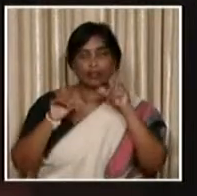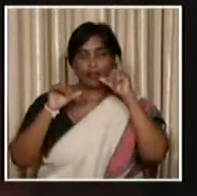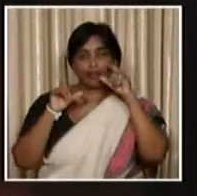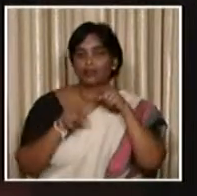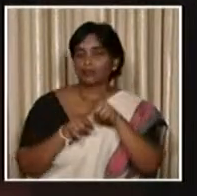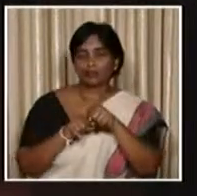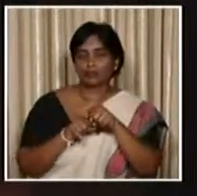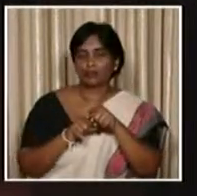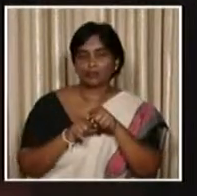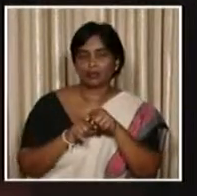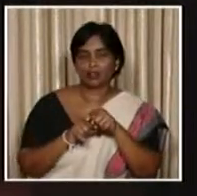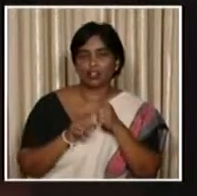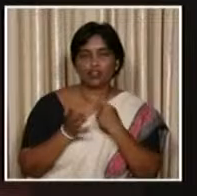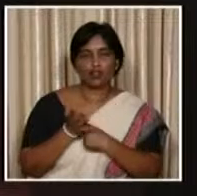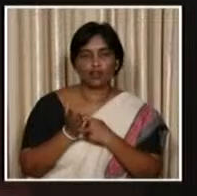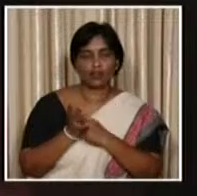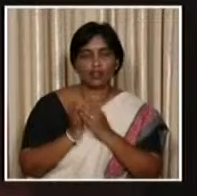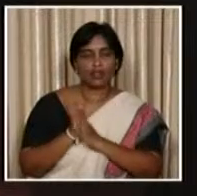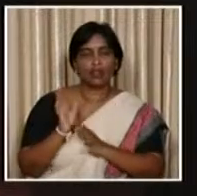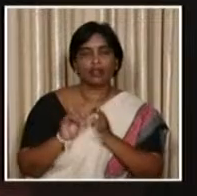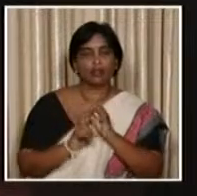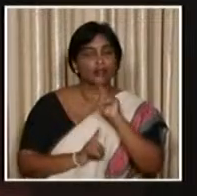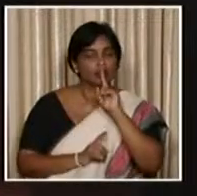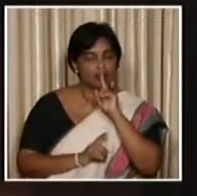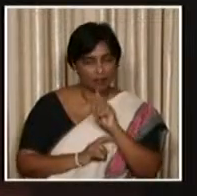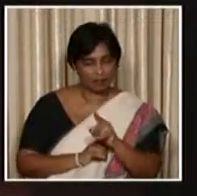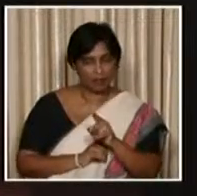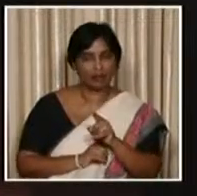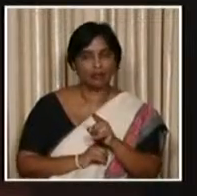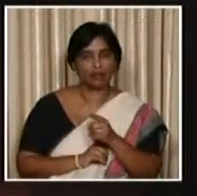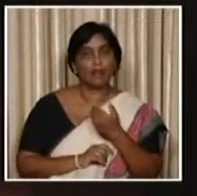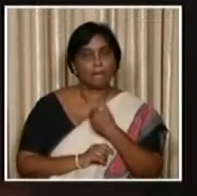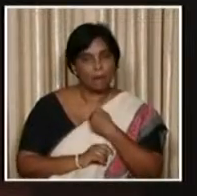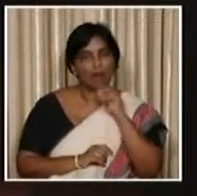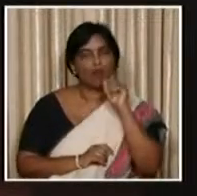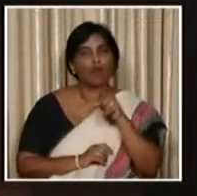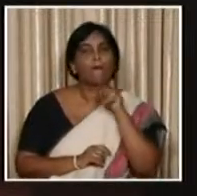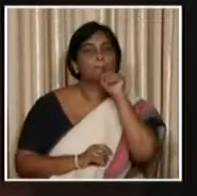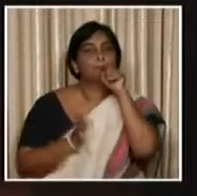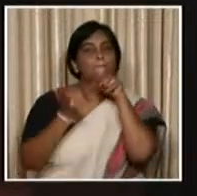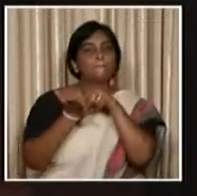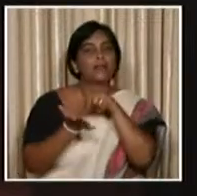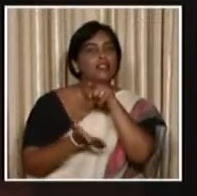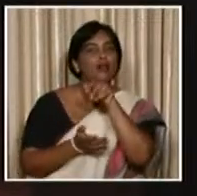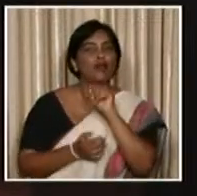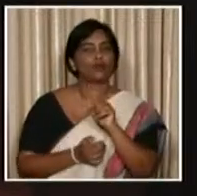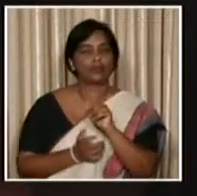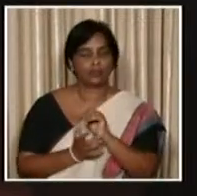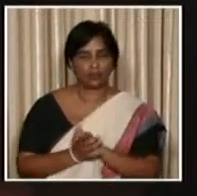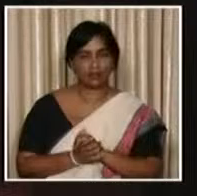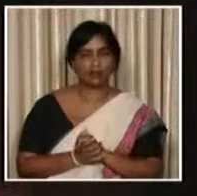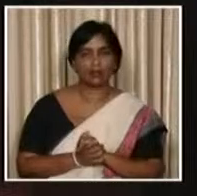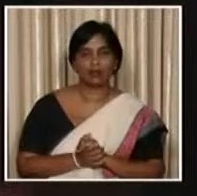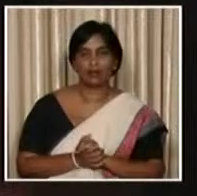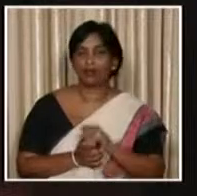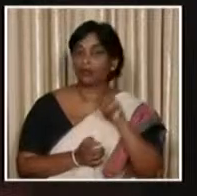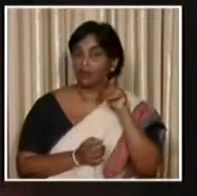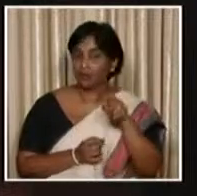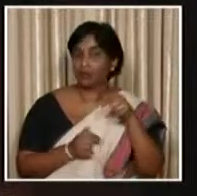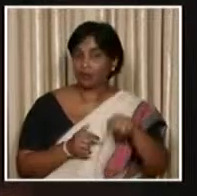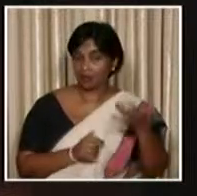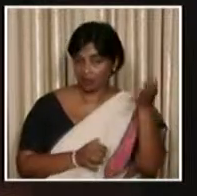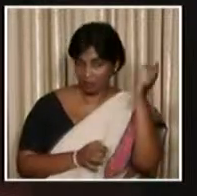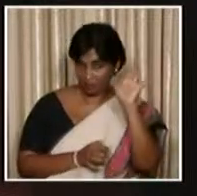පින්තූරය ගැන රොෂාන් රණසිංහ මැතිතුමා කියනකොට මමයි ඇහුවේ කවුද මැද ඉන්නේ කියලා කියන දැන් ඔබතුමා අද